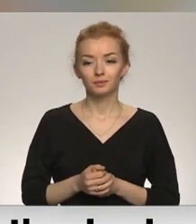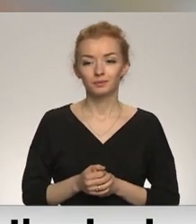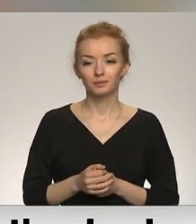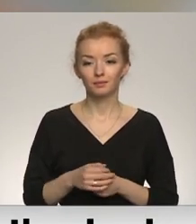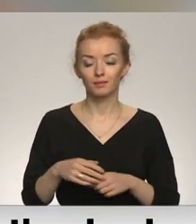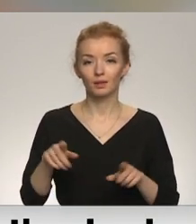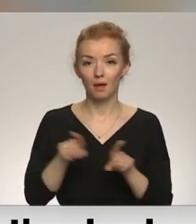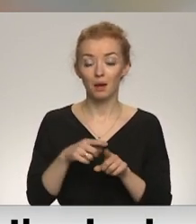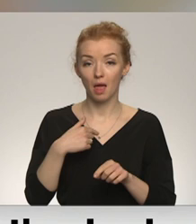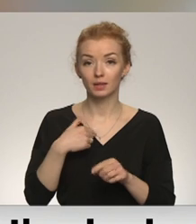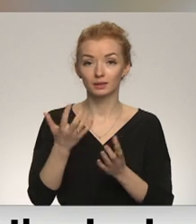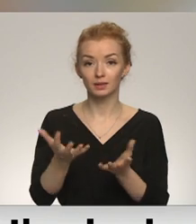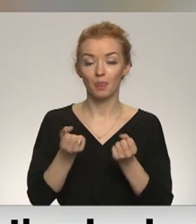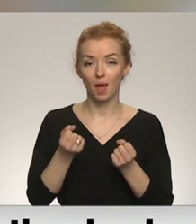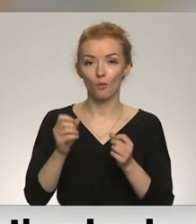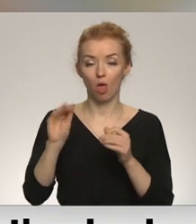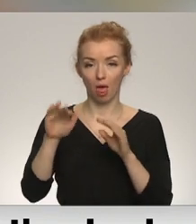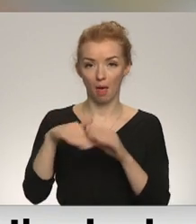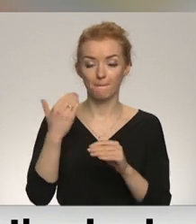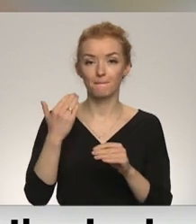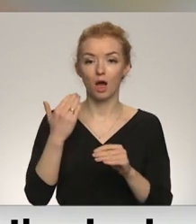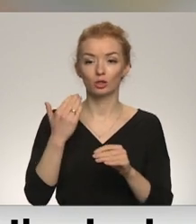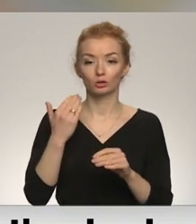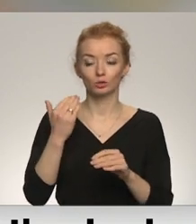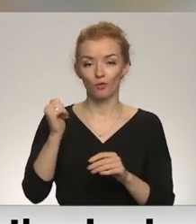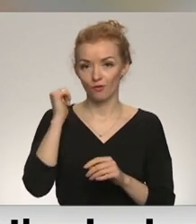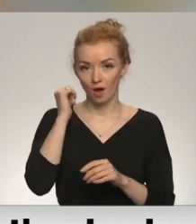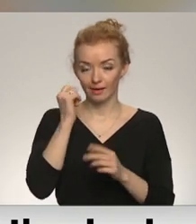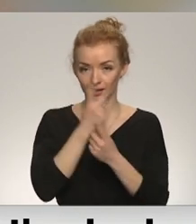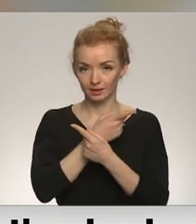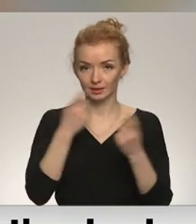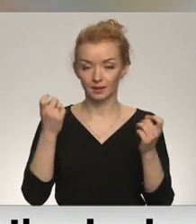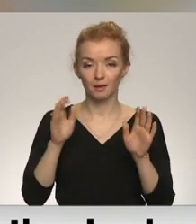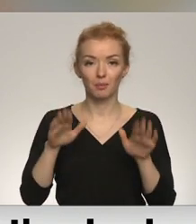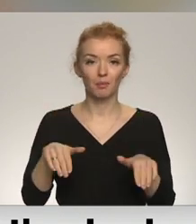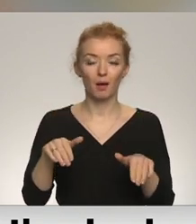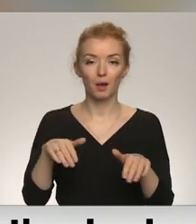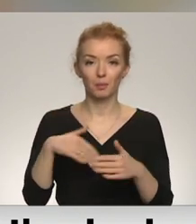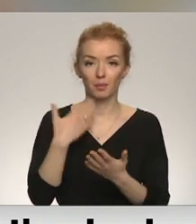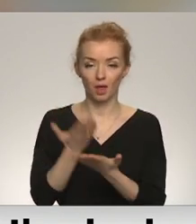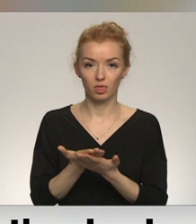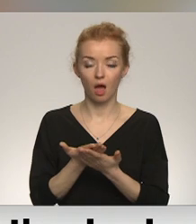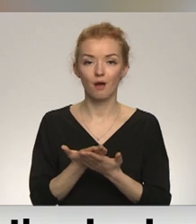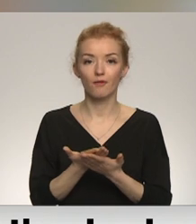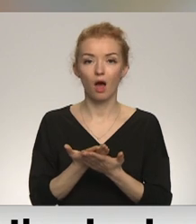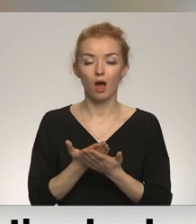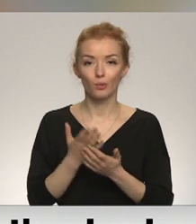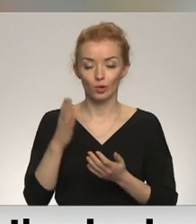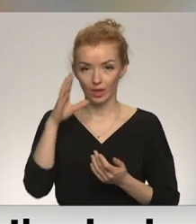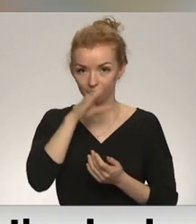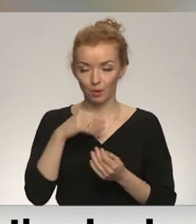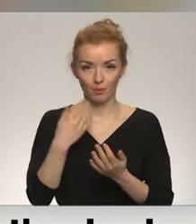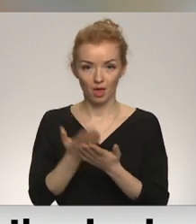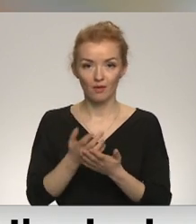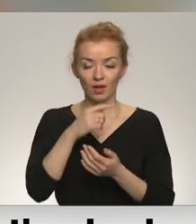Pienāk arī man uz ēpastu pēc vakardienas šīs te ziņas par piedāvājumu, iespējamo